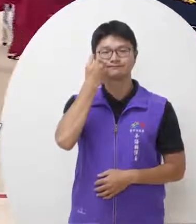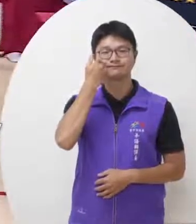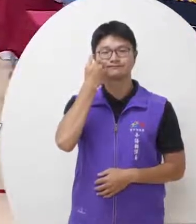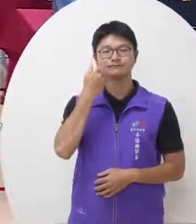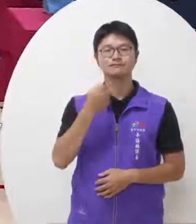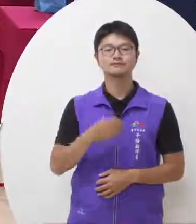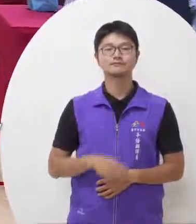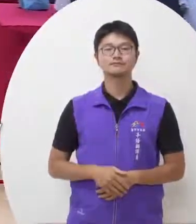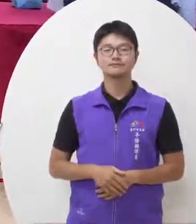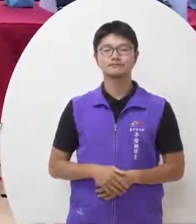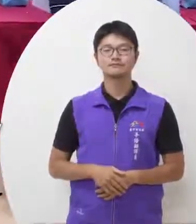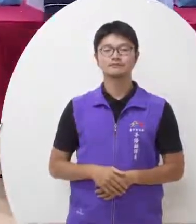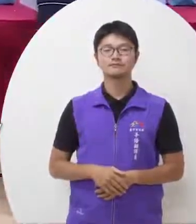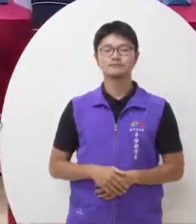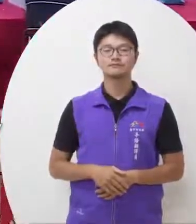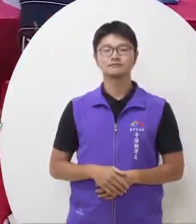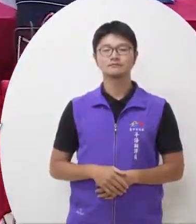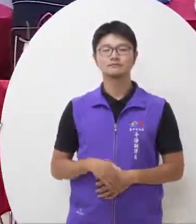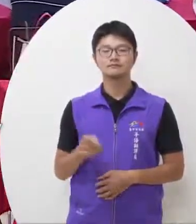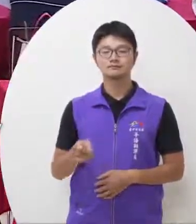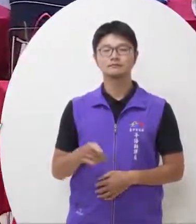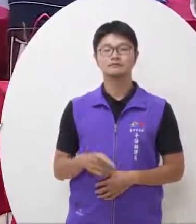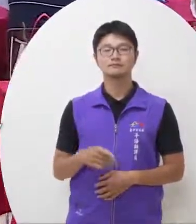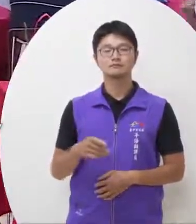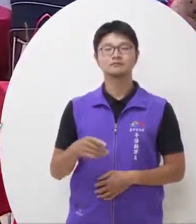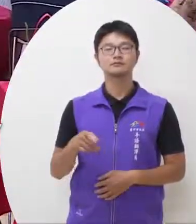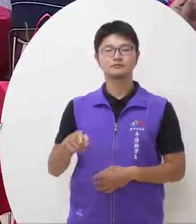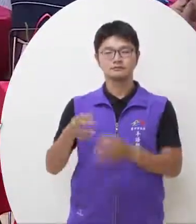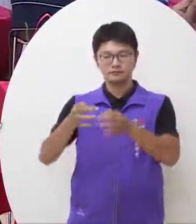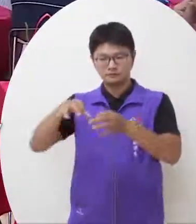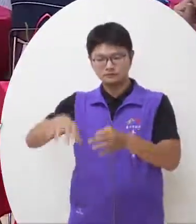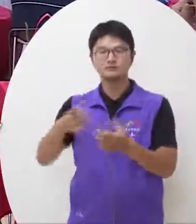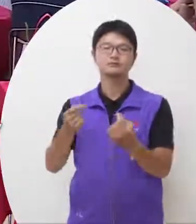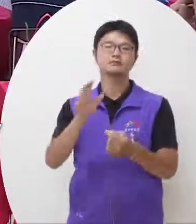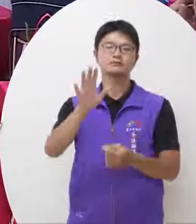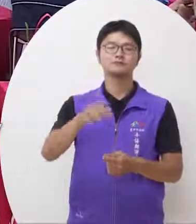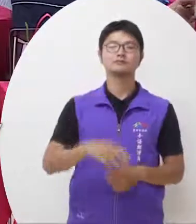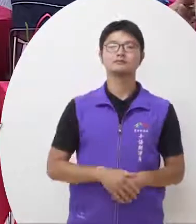高兴镇里长的市场也有哈，那当然中央政府现在